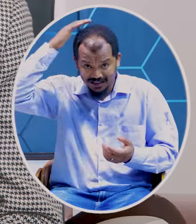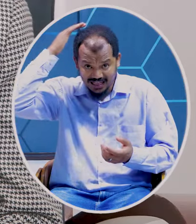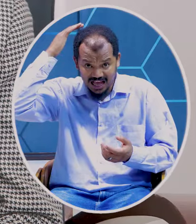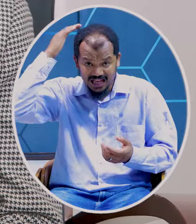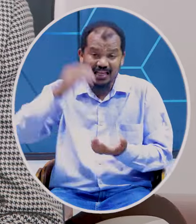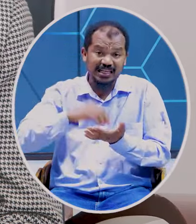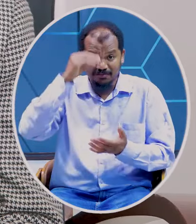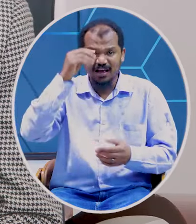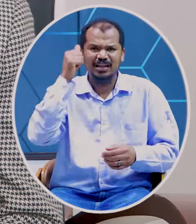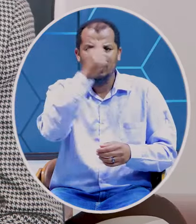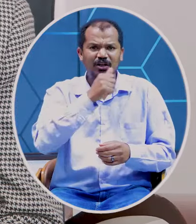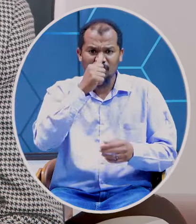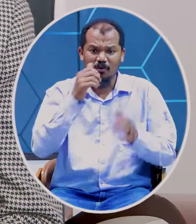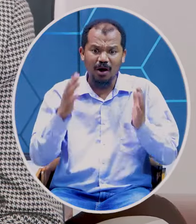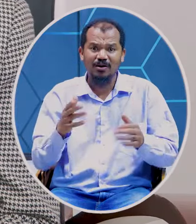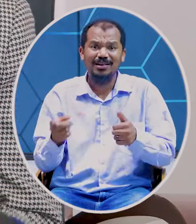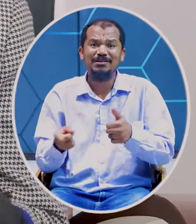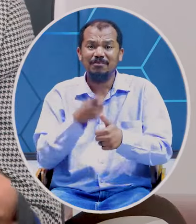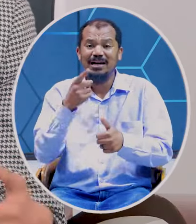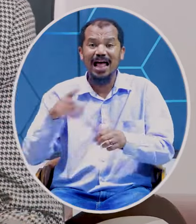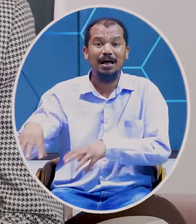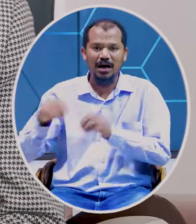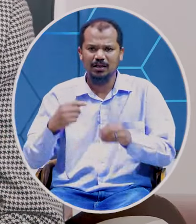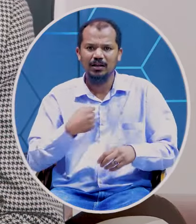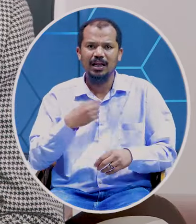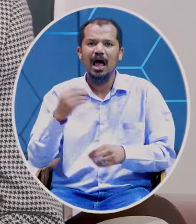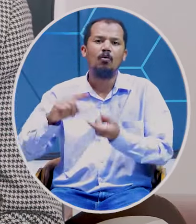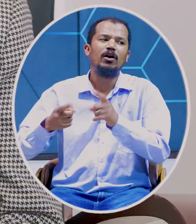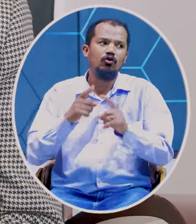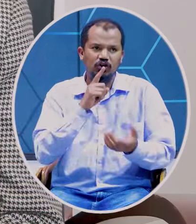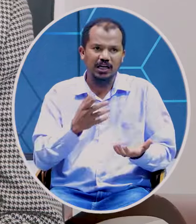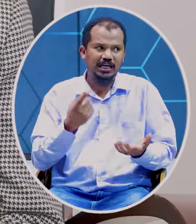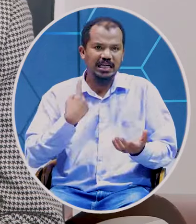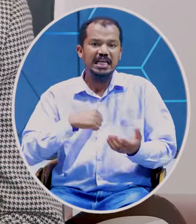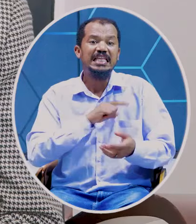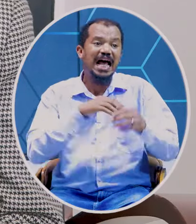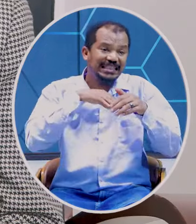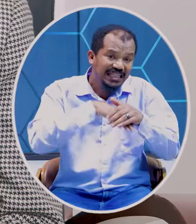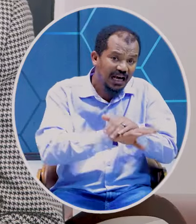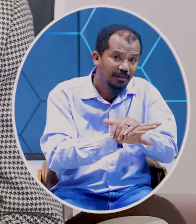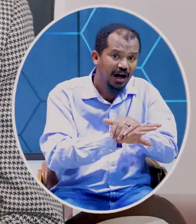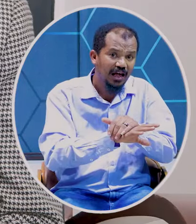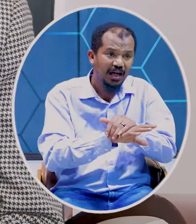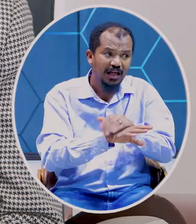የመጀመሪያ ባችን ስማር ኢትዮጵያ የተማርን የመጀመሪያ ባች እኔ ጓደኞች ነን። እኛ ስንገባ